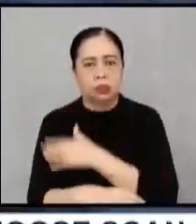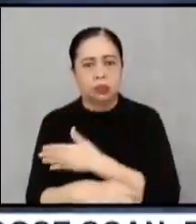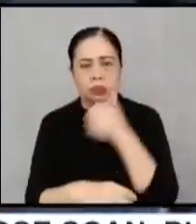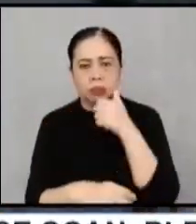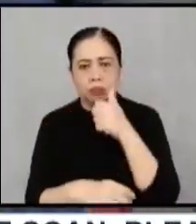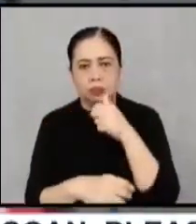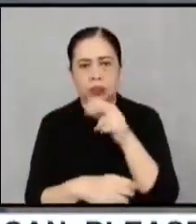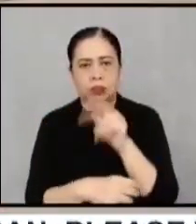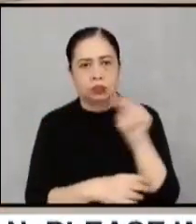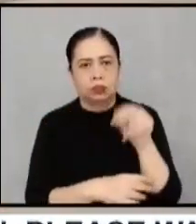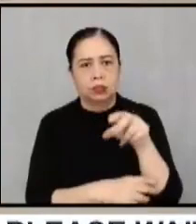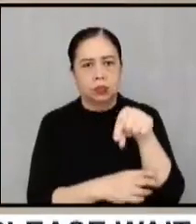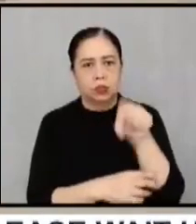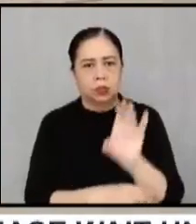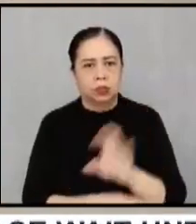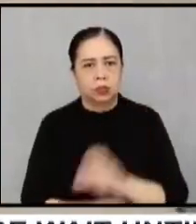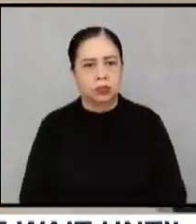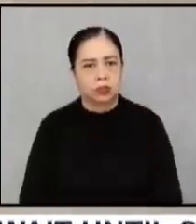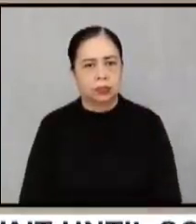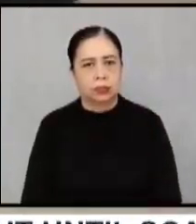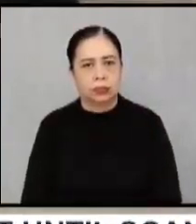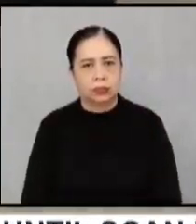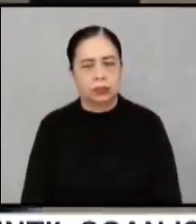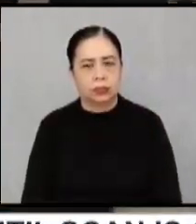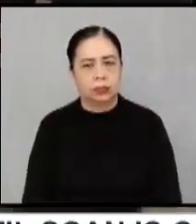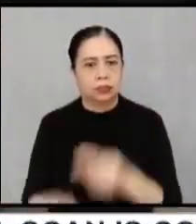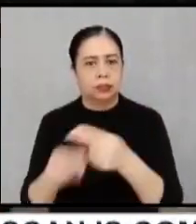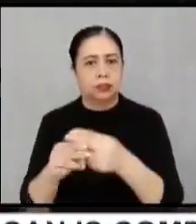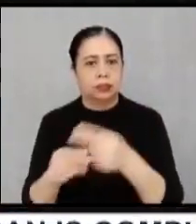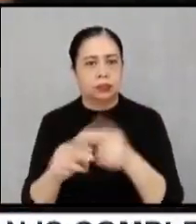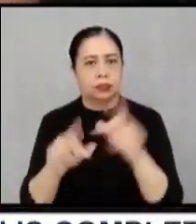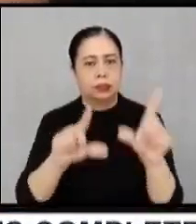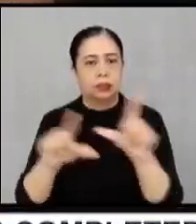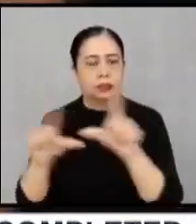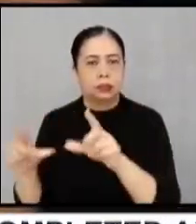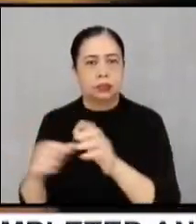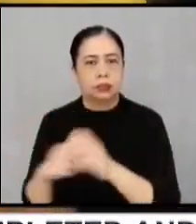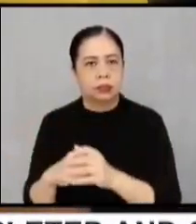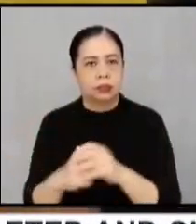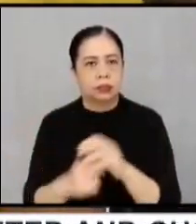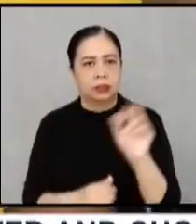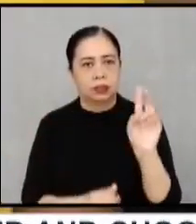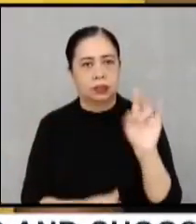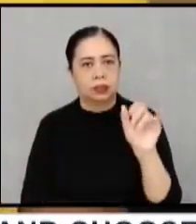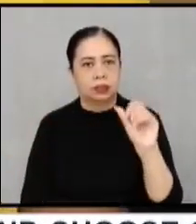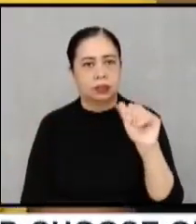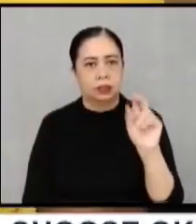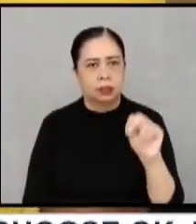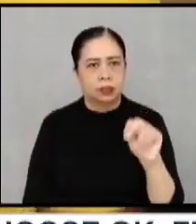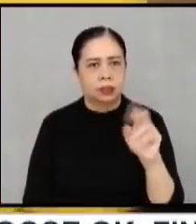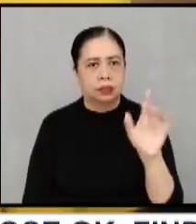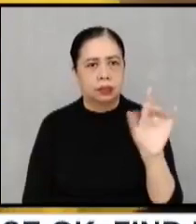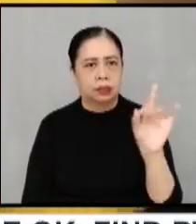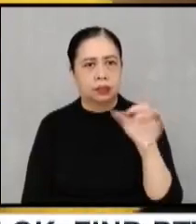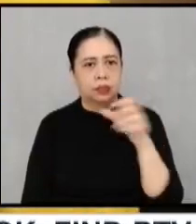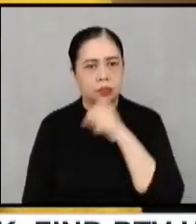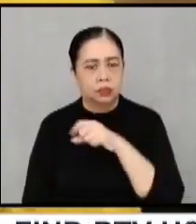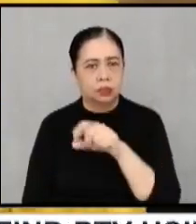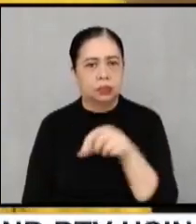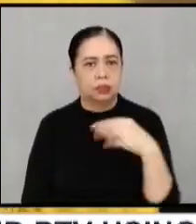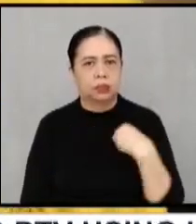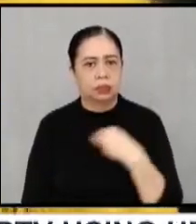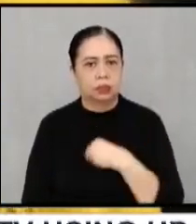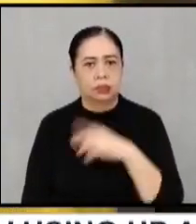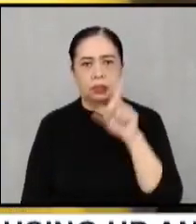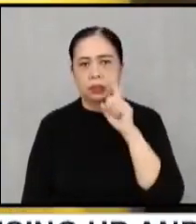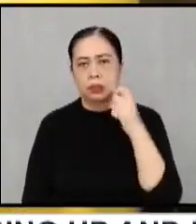Novaliches, Quezon City. Kinilala ang mga sospek na sina alias Jana, 18 taong gulang at miyembro ng LGBT